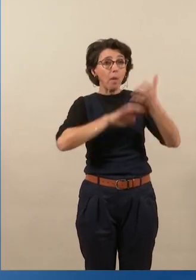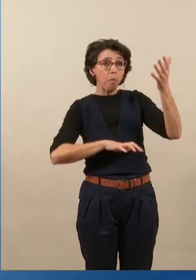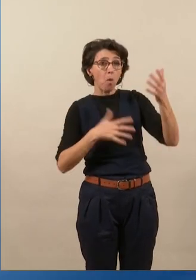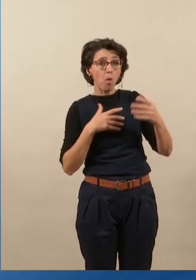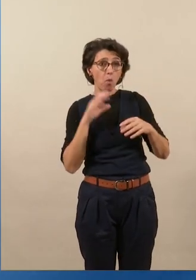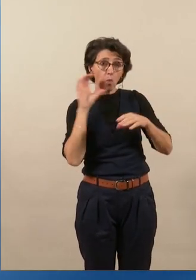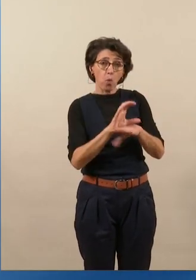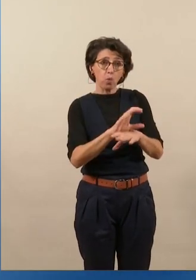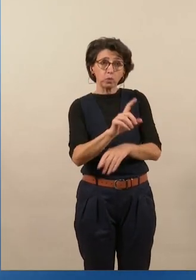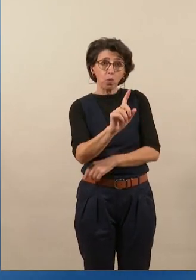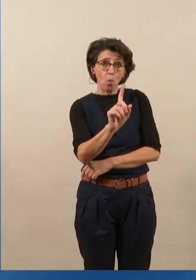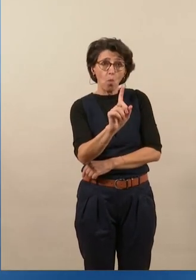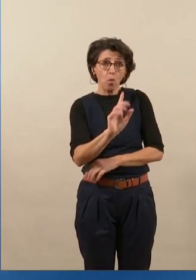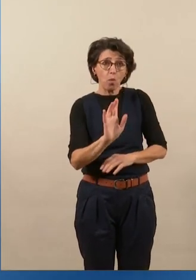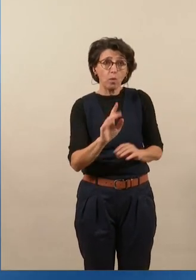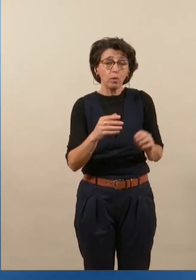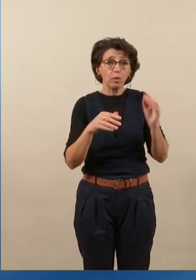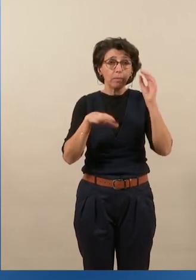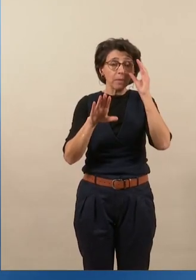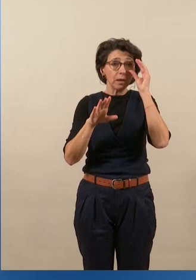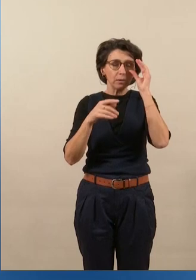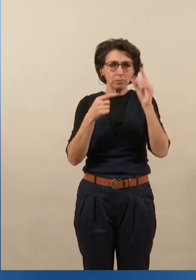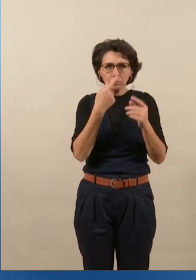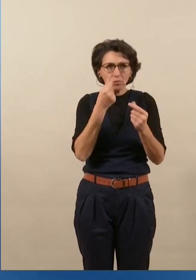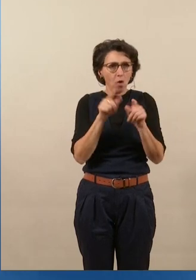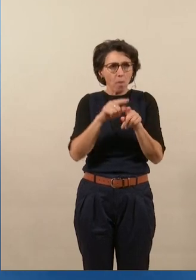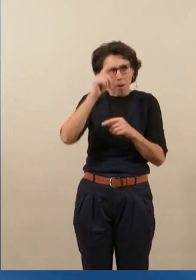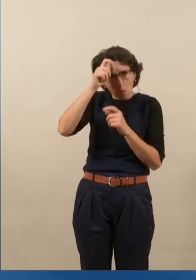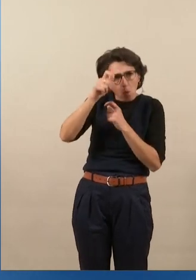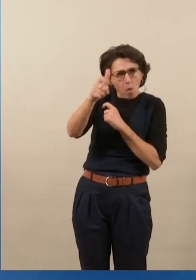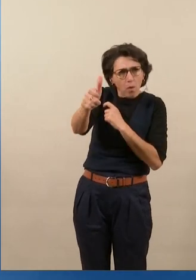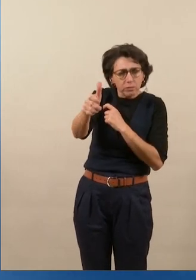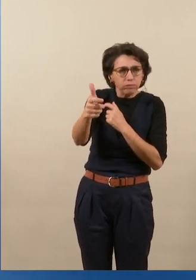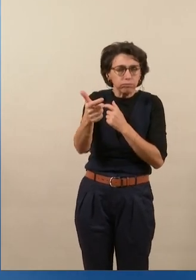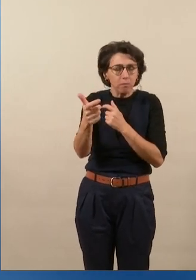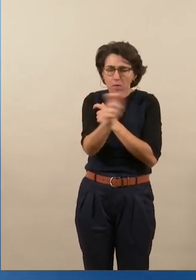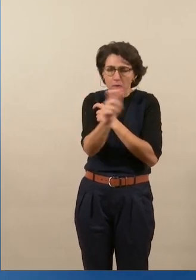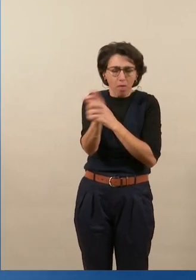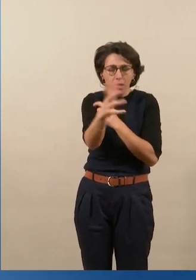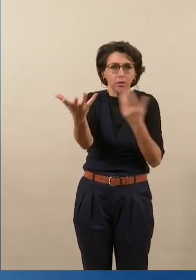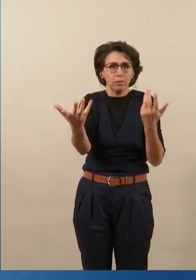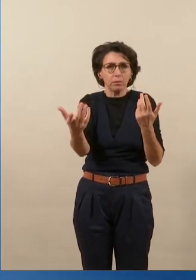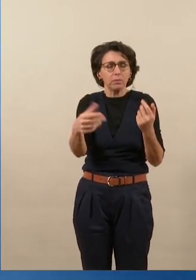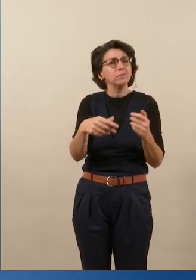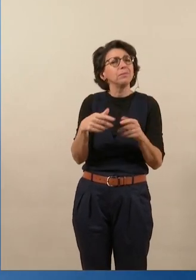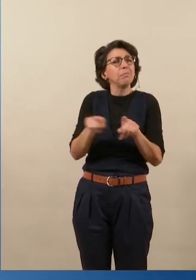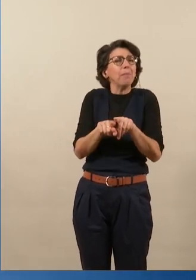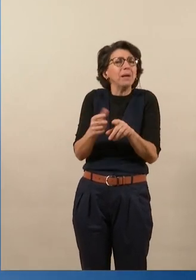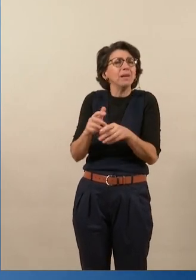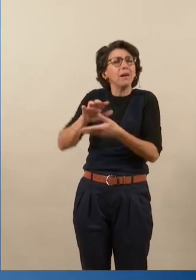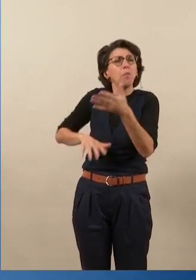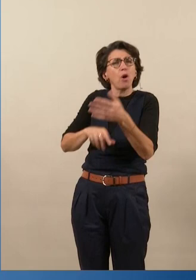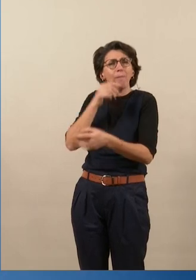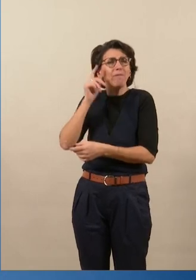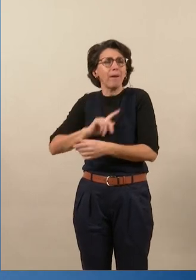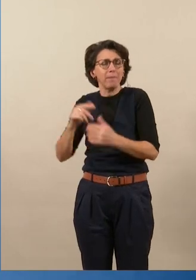justifie enfin on explique simplement qu'il y a un manque de cohérence contrairement d'ailleurs au rapport femme homme qui était présenté précédemment qui qui qui lui pour le